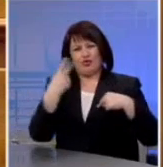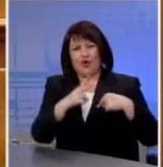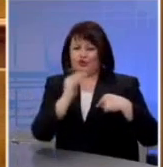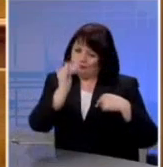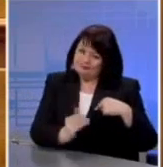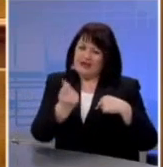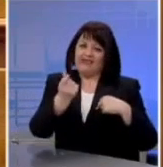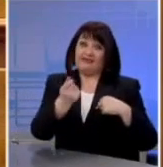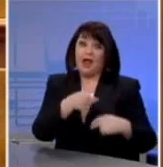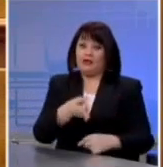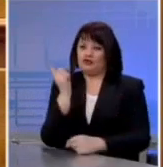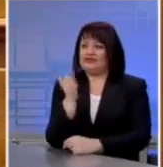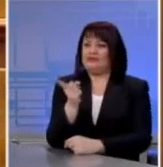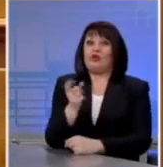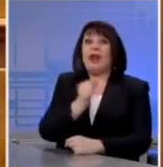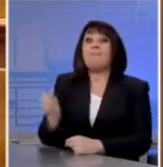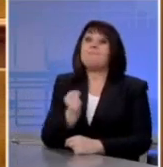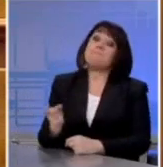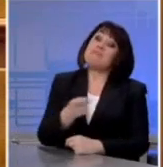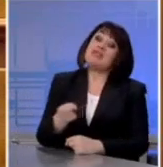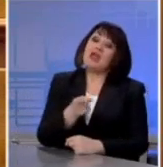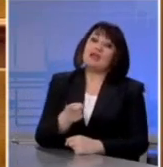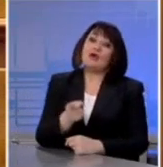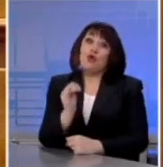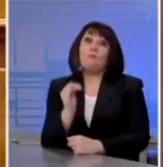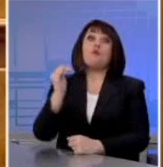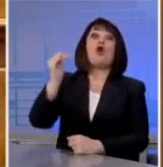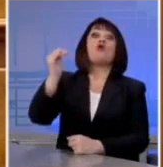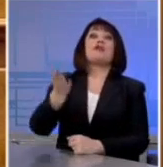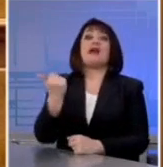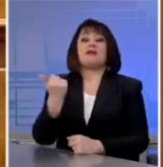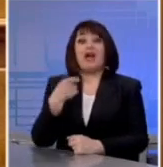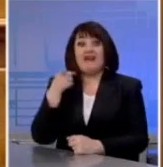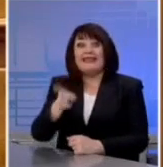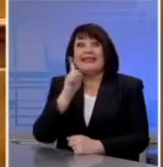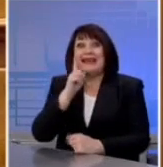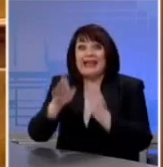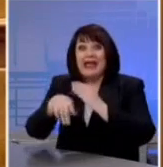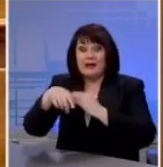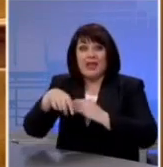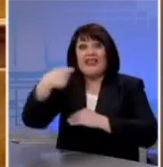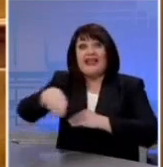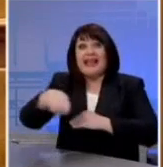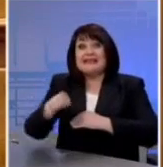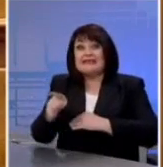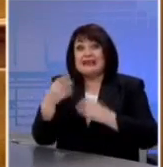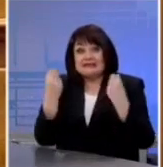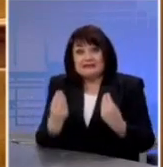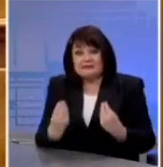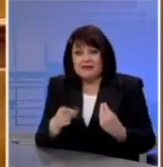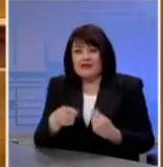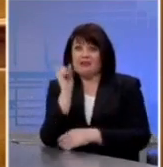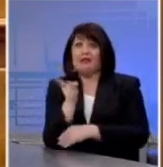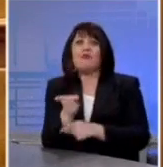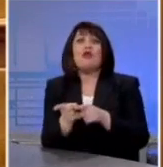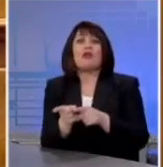θα τιμωρείτο με πειθαρχικό παράπτωμα και δεν θα προάγεται. Η γυναίκα αυτή τιμωρήθηκε. Το σύστημα την έφαγε. Και